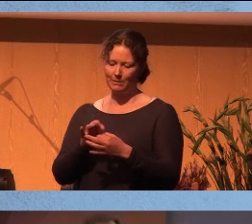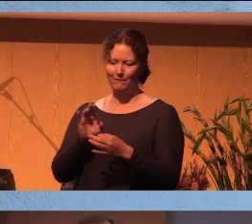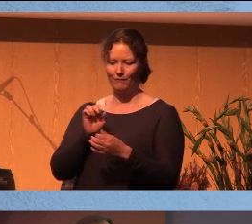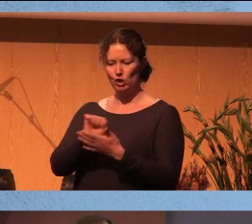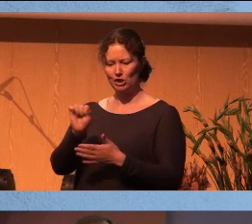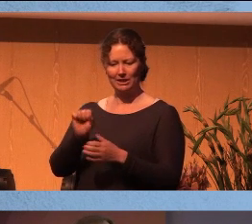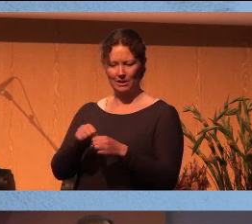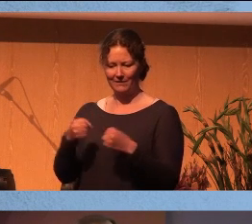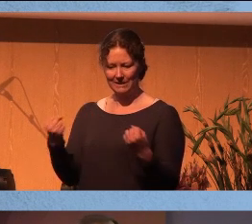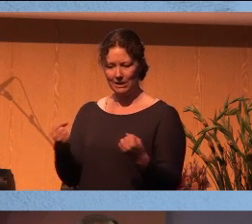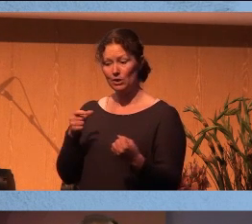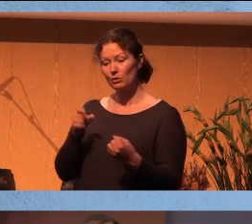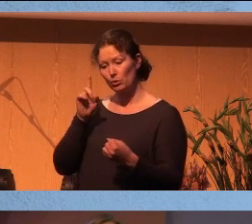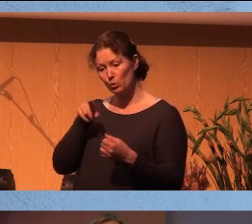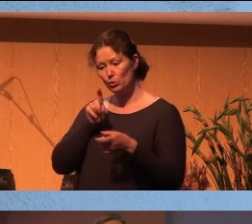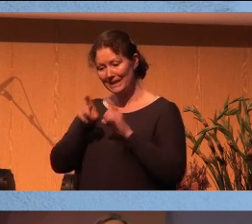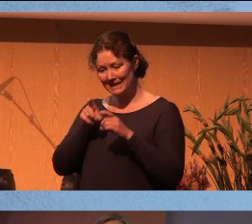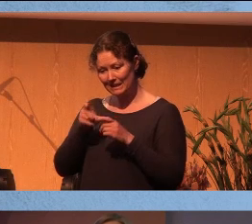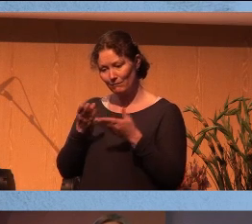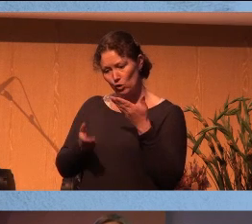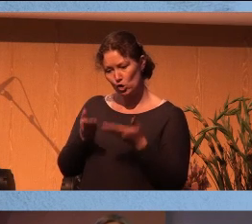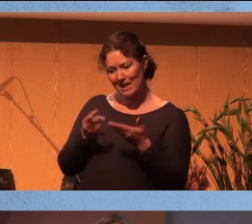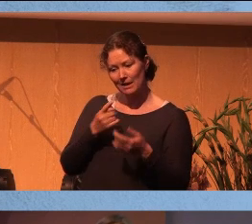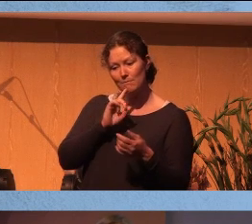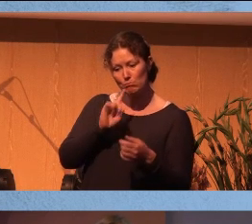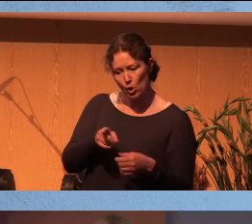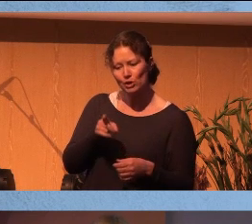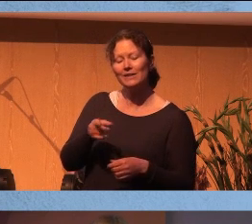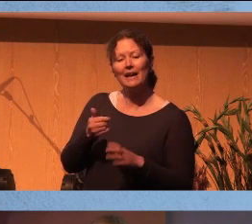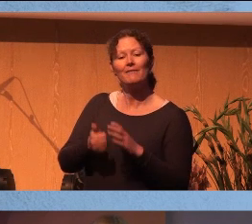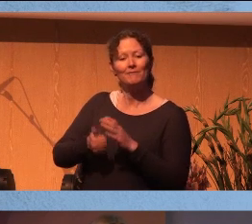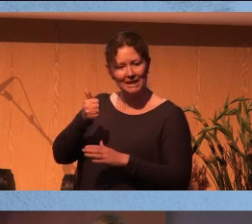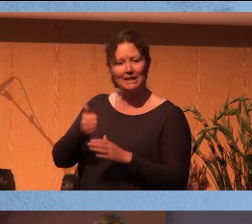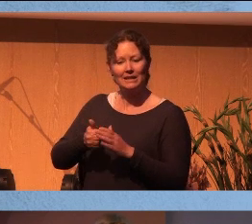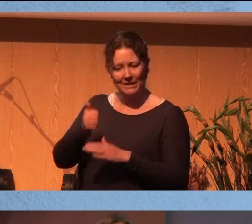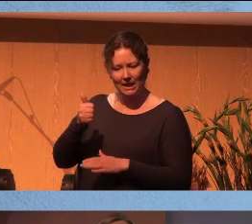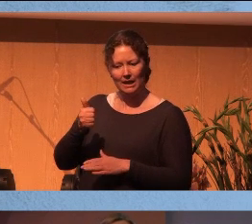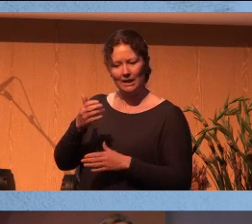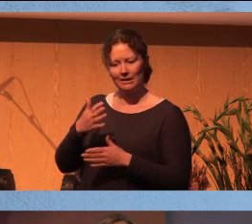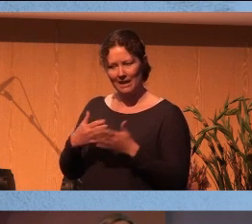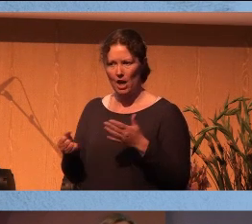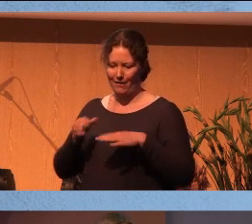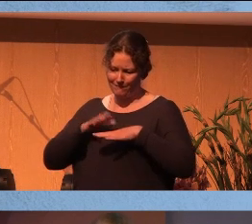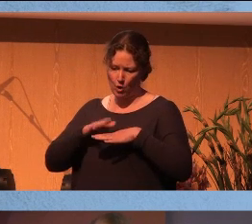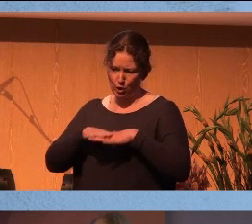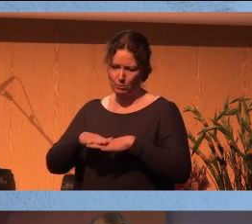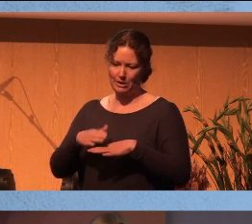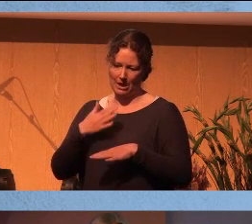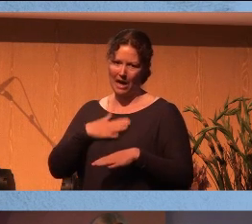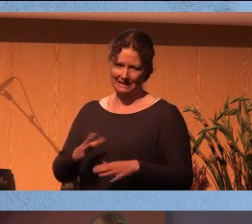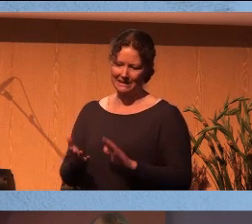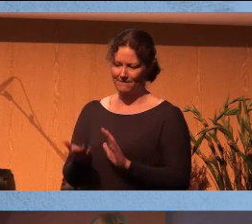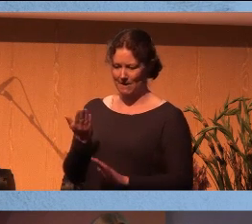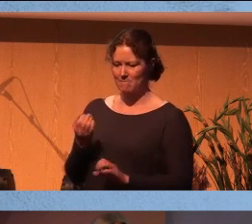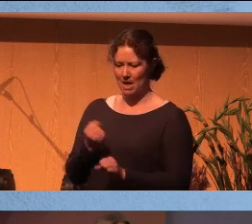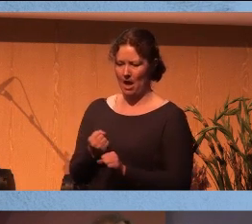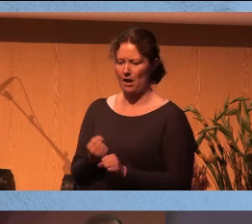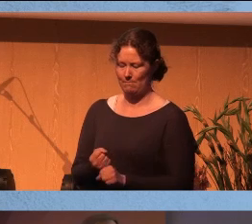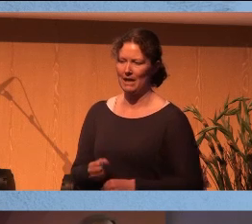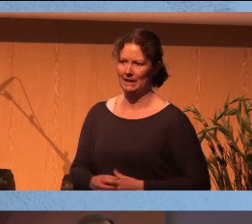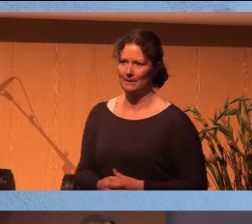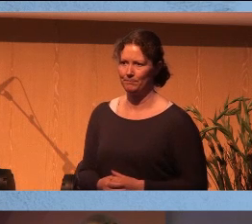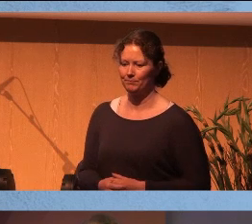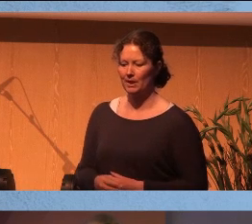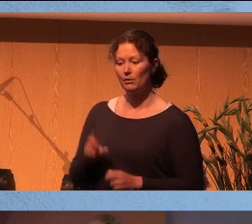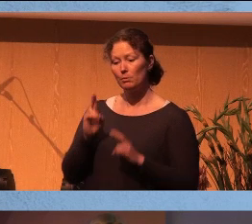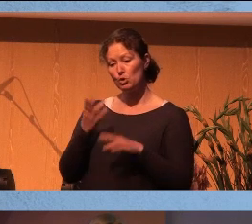det å kunne kritisk vurdere disse påstandene en viktig del rett og slett av det forebyggende og helsefremmende arbeidet. Vi